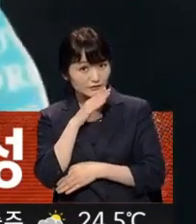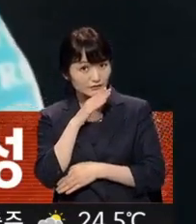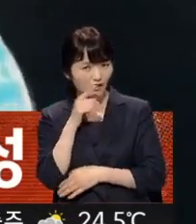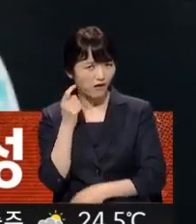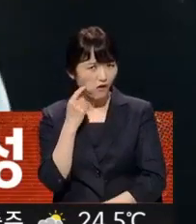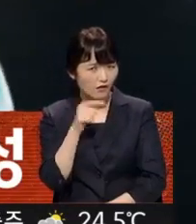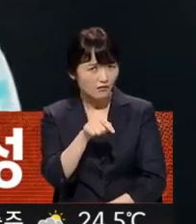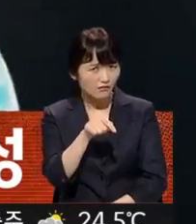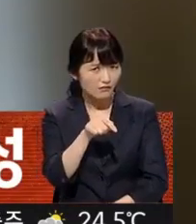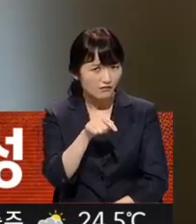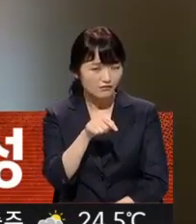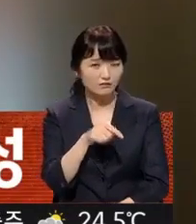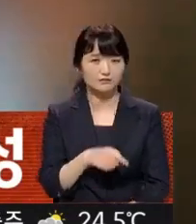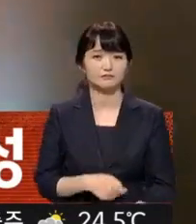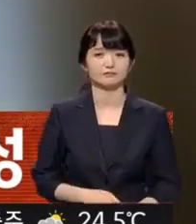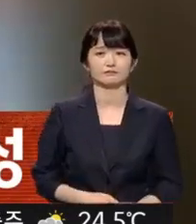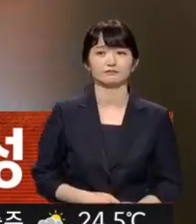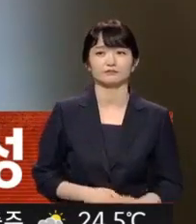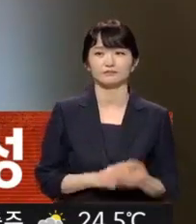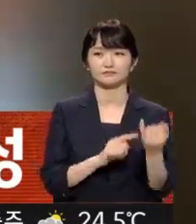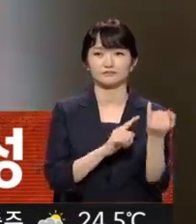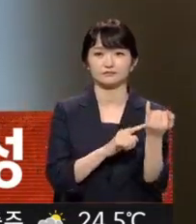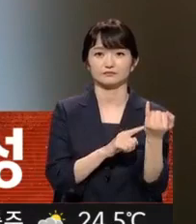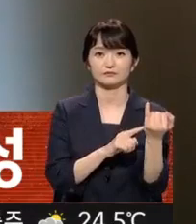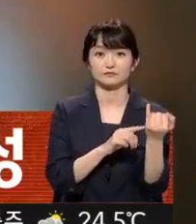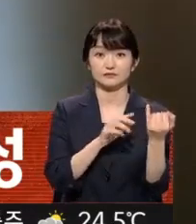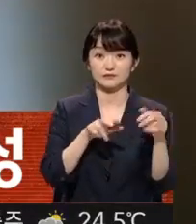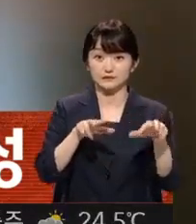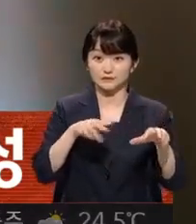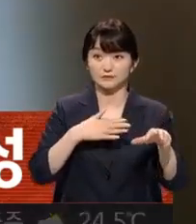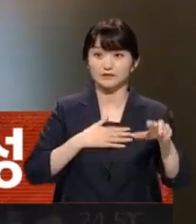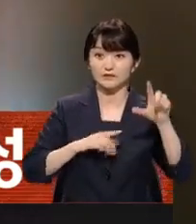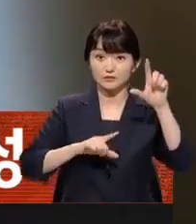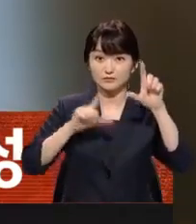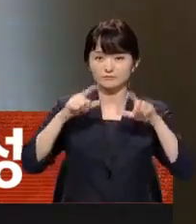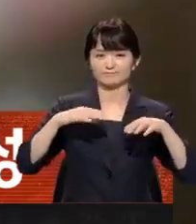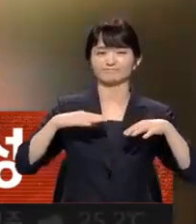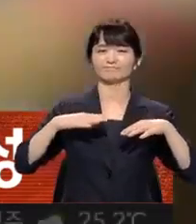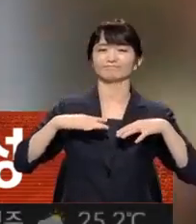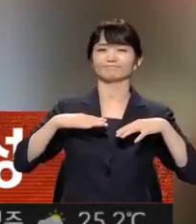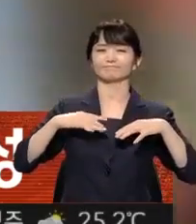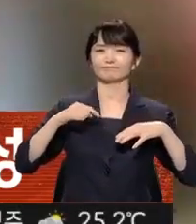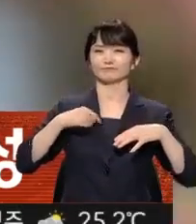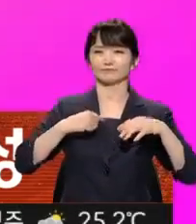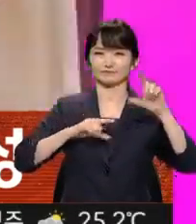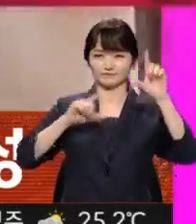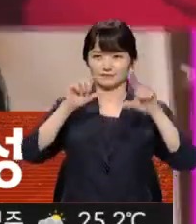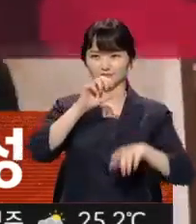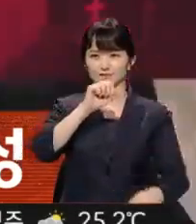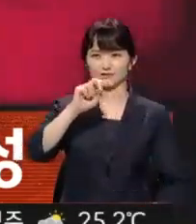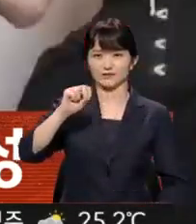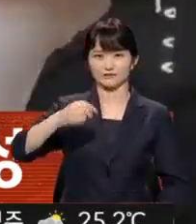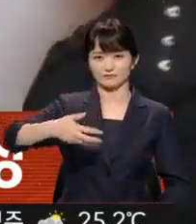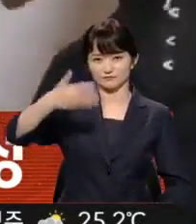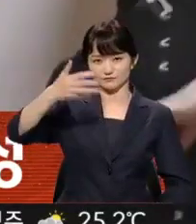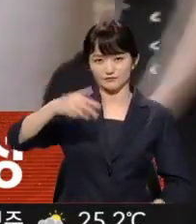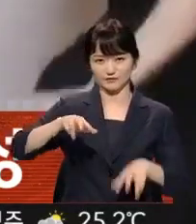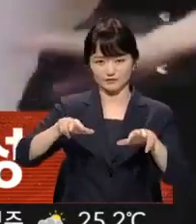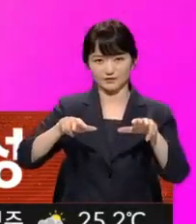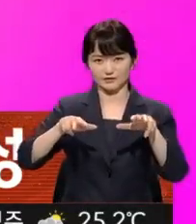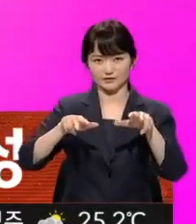로봇 아니냐 반응을 보였는데요. 하지만 여성은 지금의 내 모습이 자랑스럽다면서 자신의 모습을 SNS에 올렸고